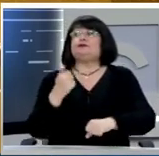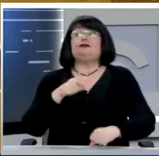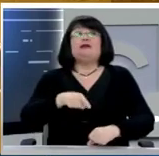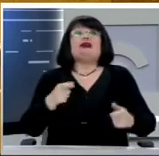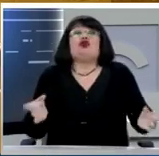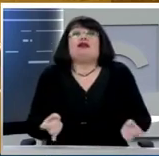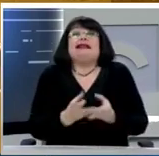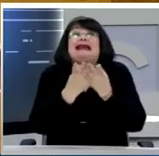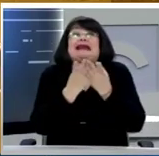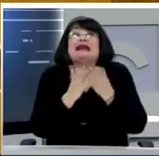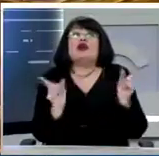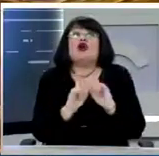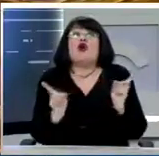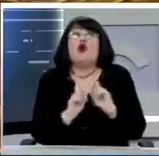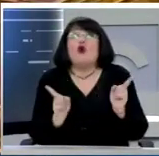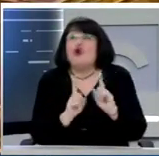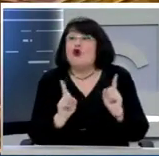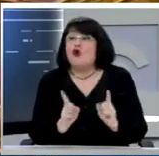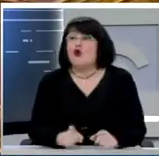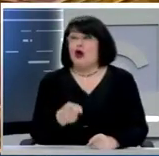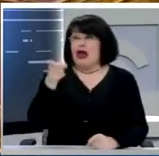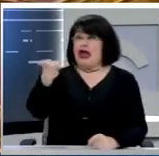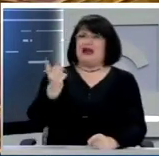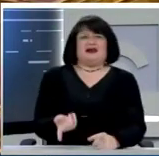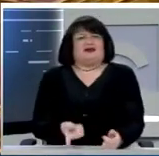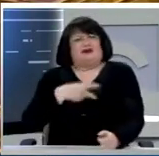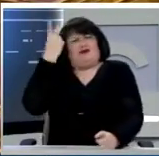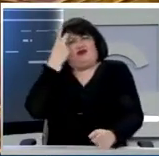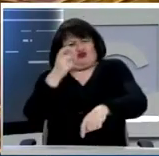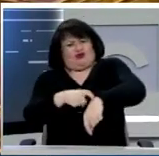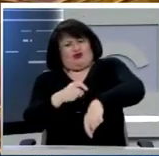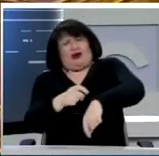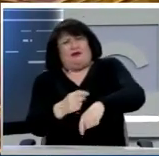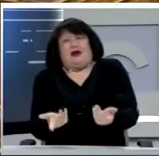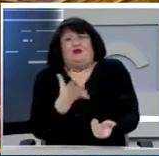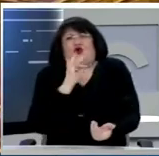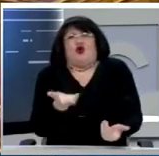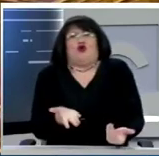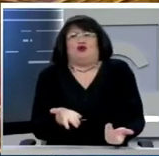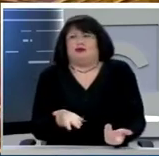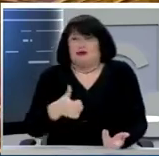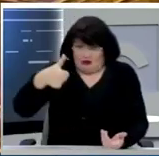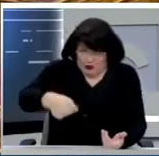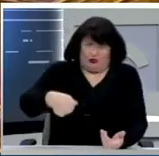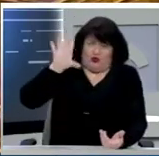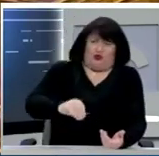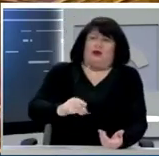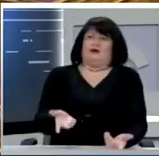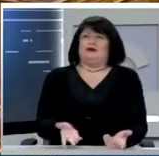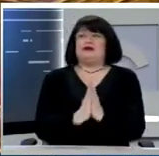έγινε τυχαία. Έχει κανένα προνόμιο εν σχέση με τους άλλους συναδέλφους σας. Παρακαλώ. Θα κλείσω με το μικρόφωνο.